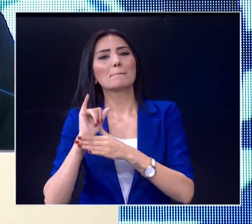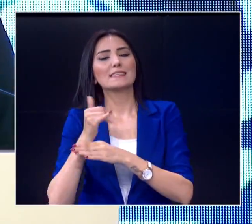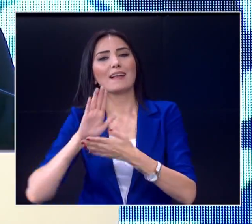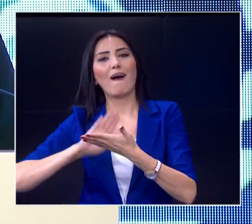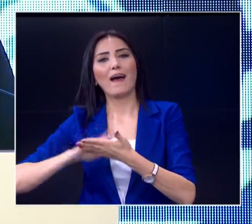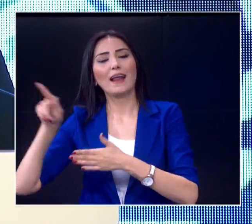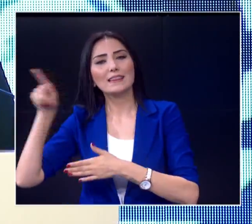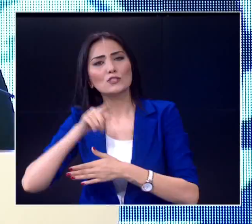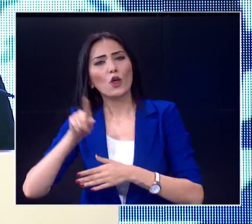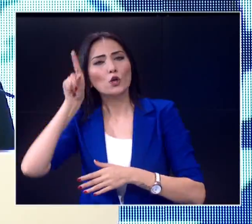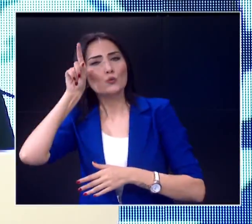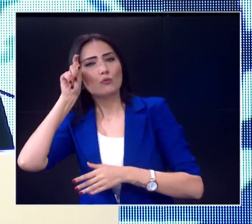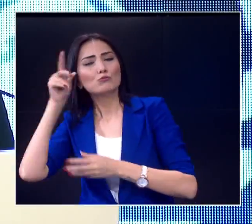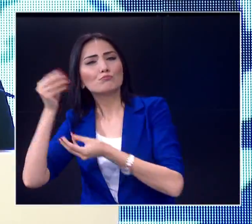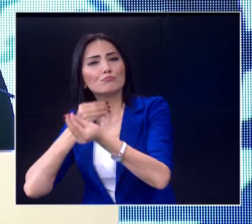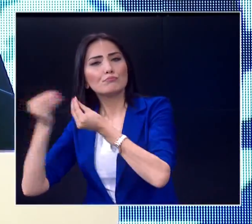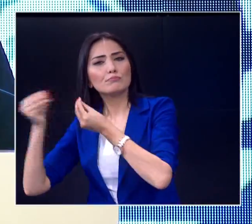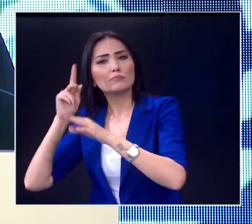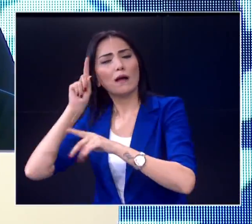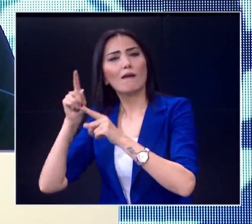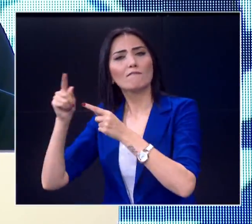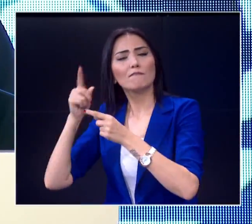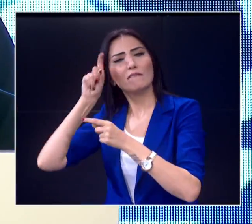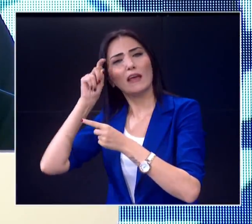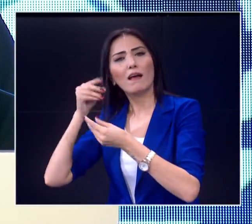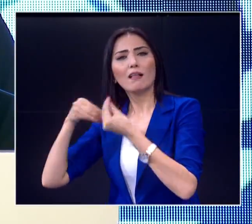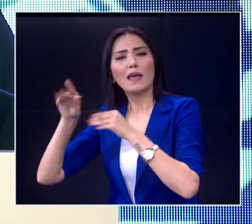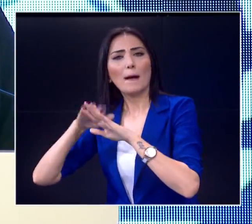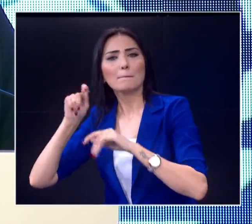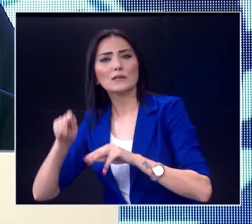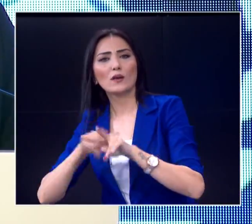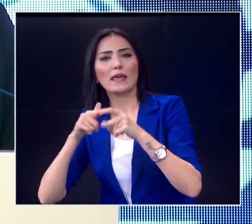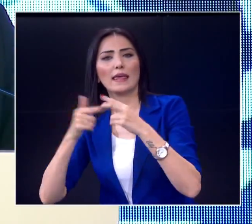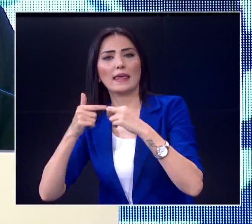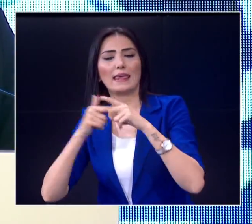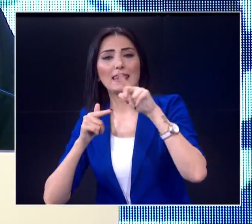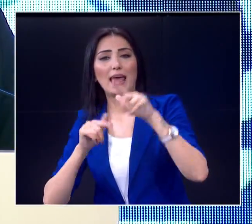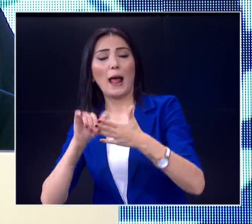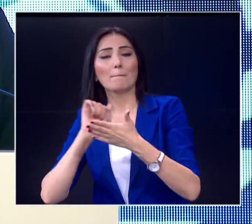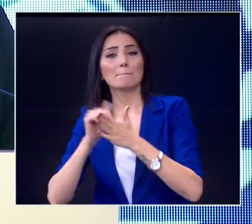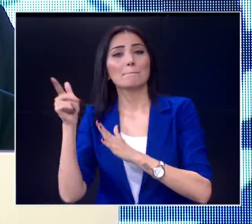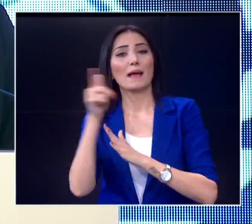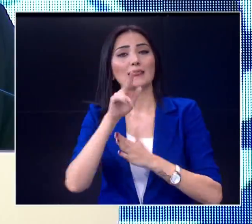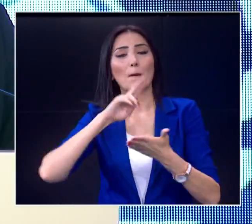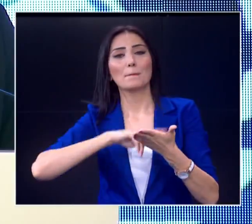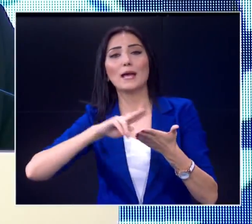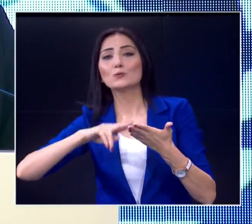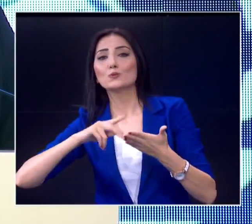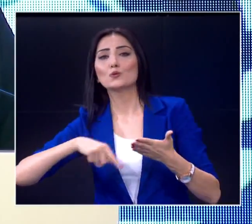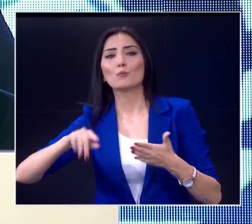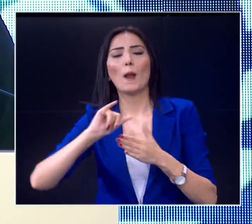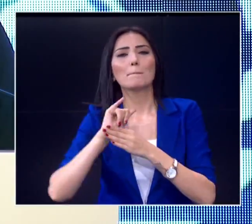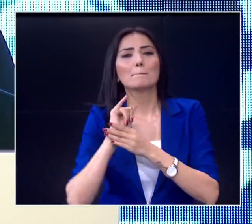meslektaşlarıyla görüş alışverişinde bulunması amacıyla yerel medya mensupları